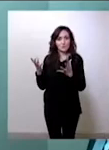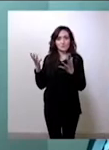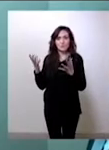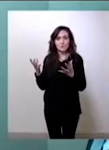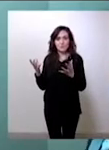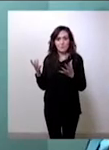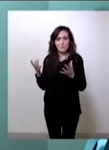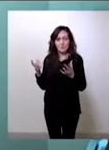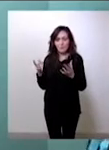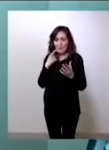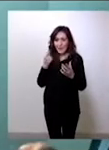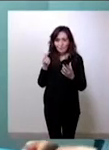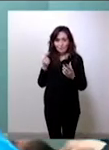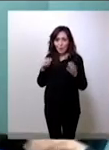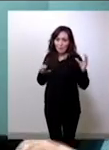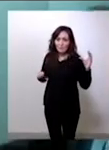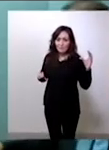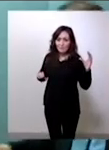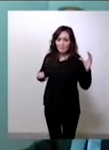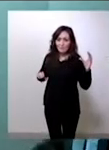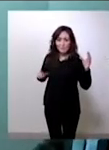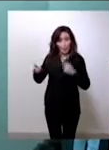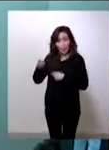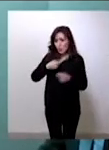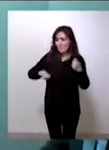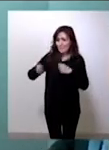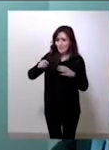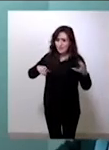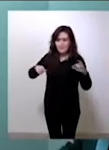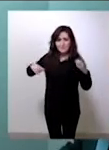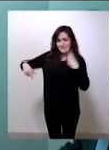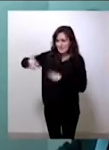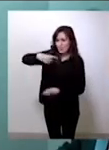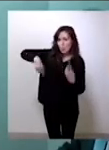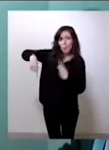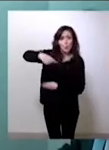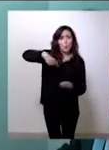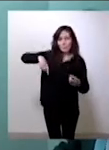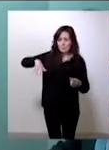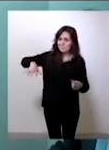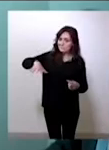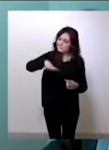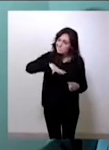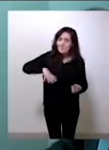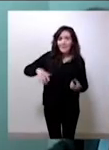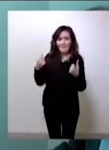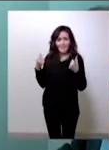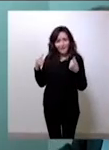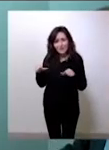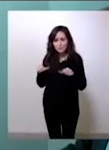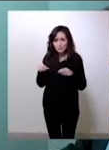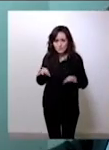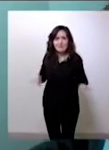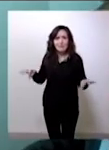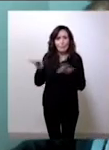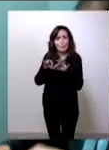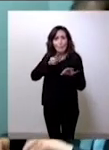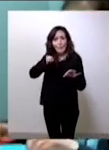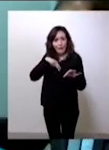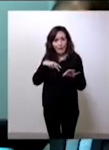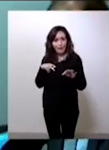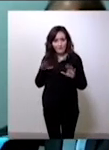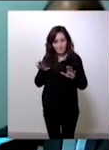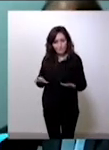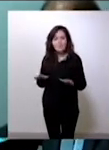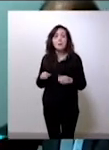bonne circulation de l'économie, et qu'elle reste bien, que l'argent investi reste bien sur notre territoire. Et